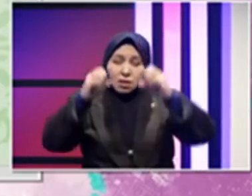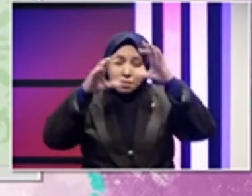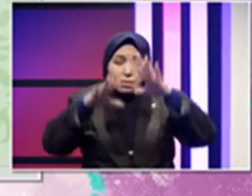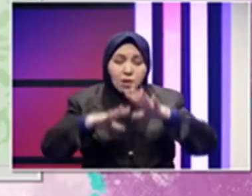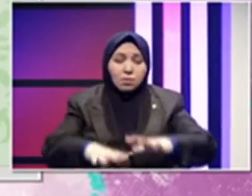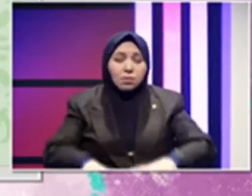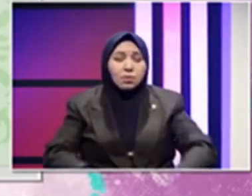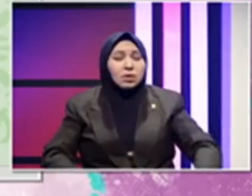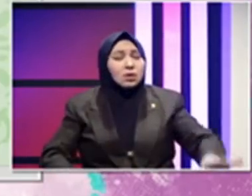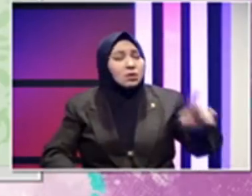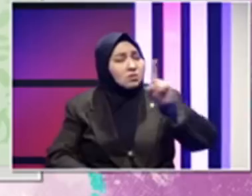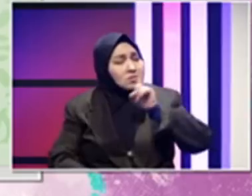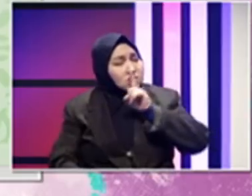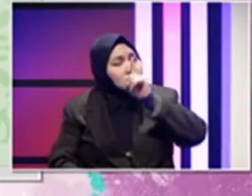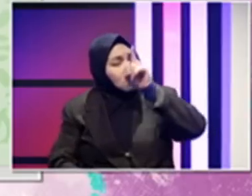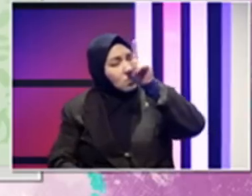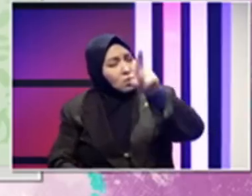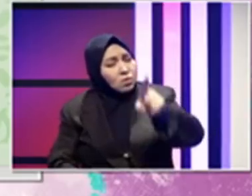فضله